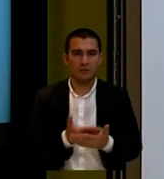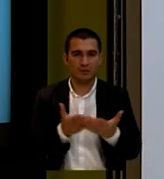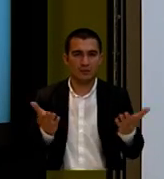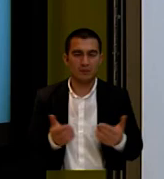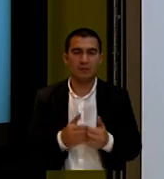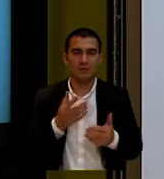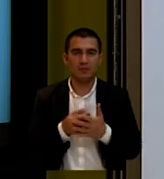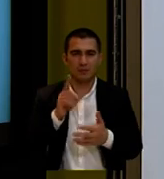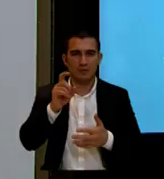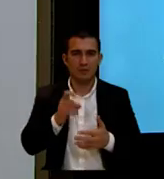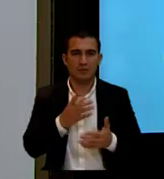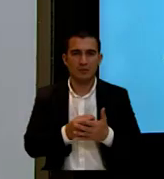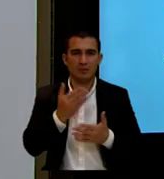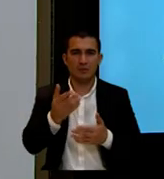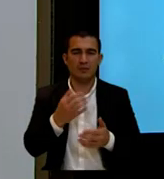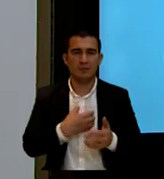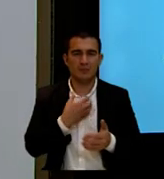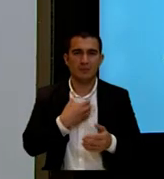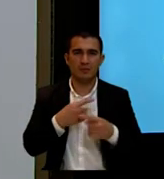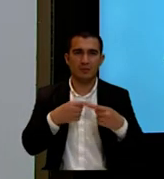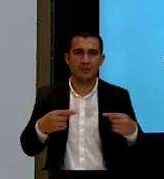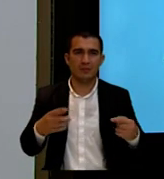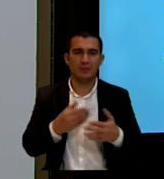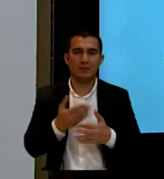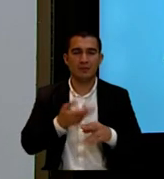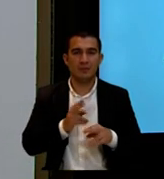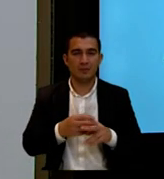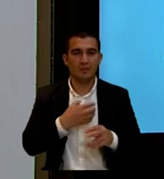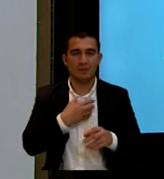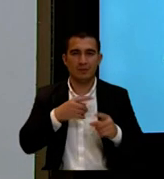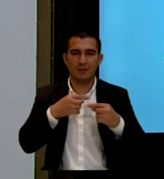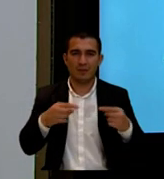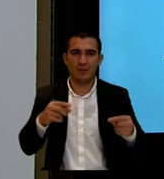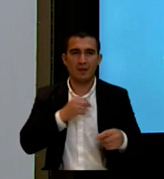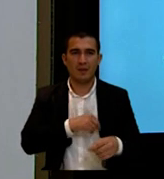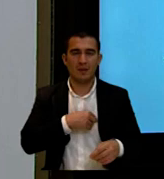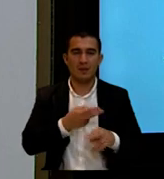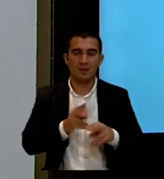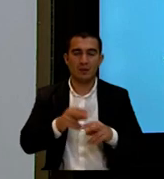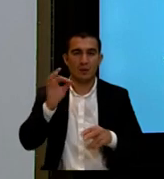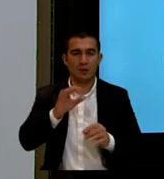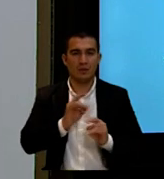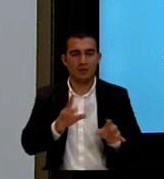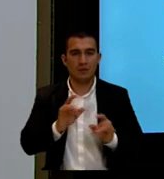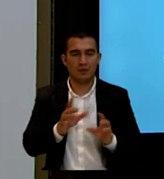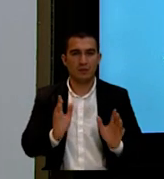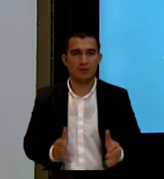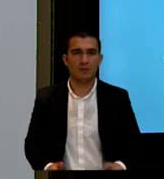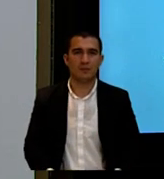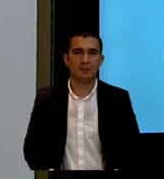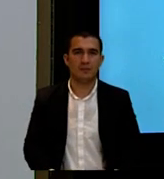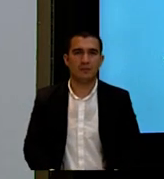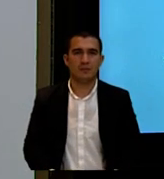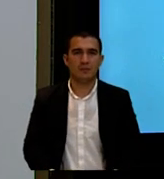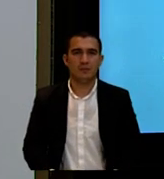bilan umurtqali hayvonlarning qon aylanish sistemasidagi evolyutsion o'zgarishlar bilan tanishib chiqamiz.